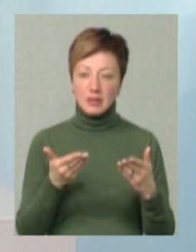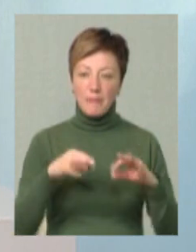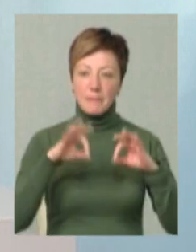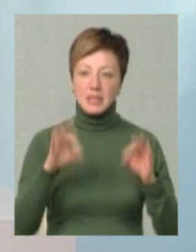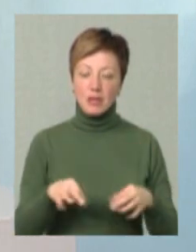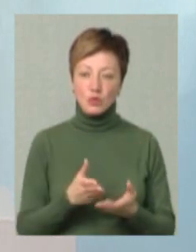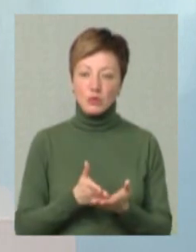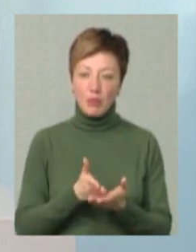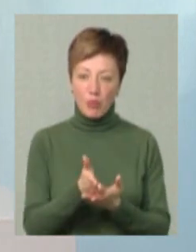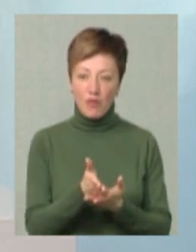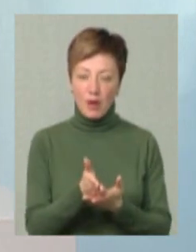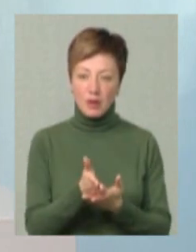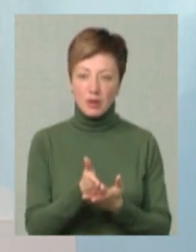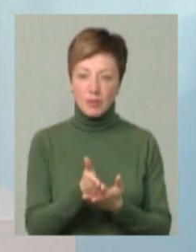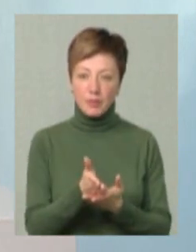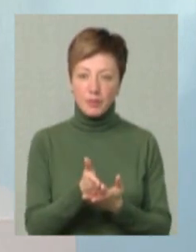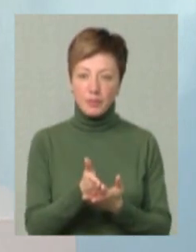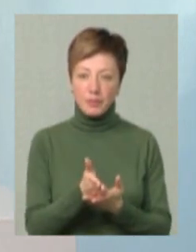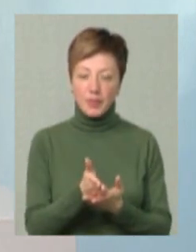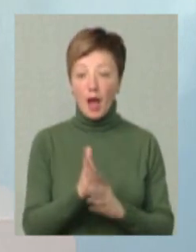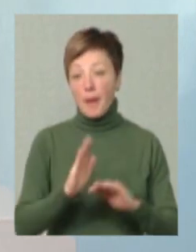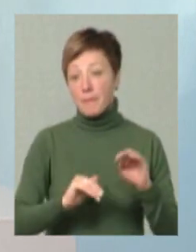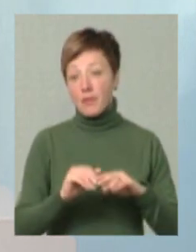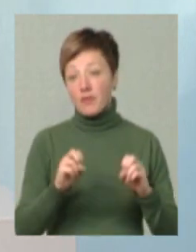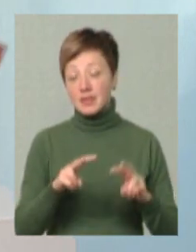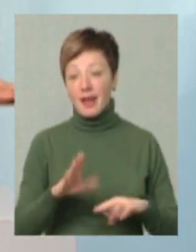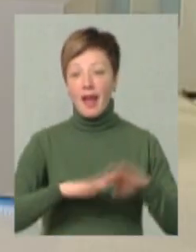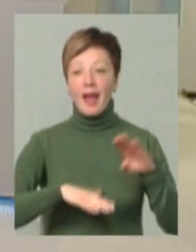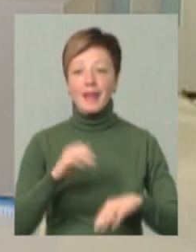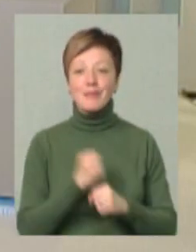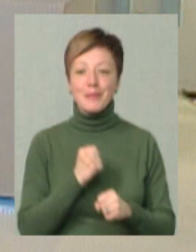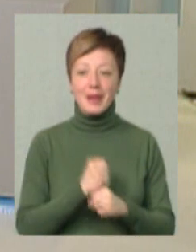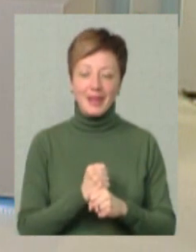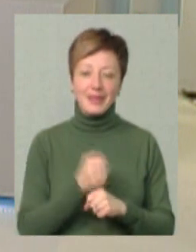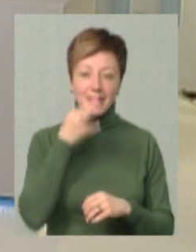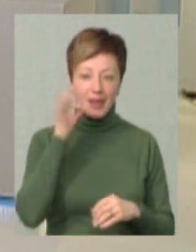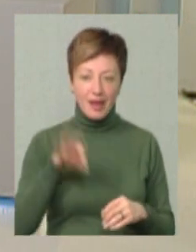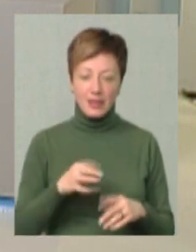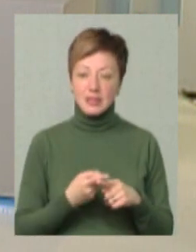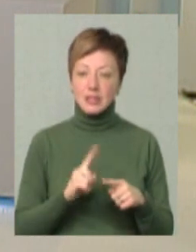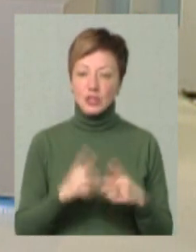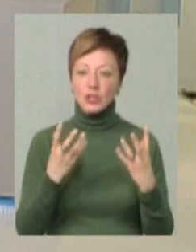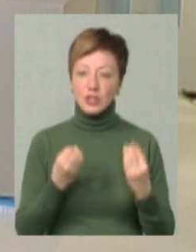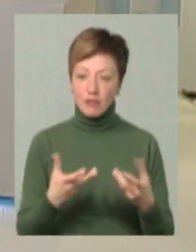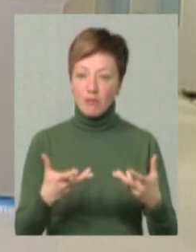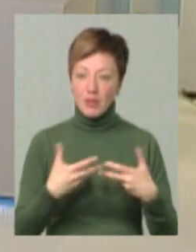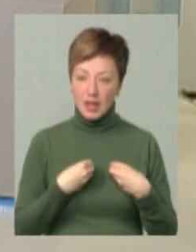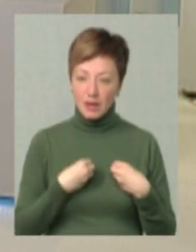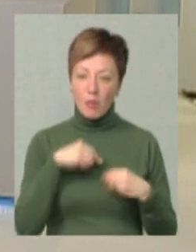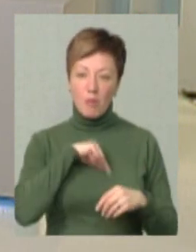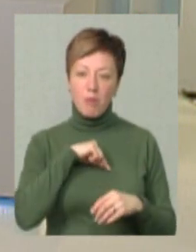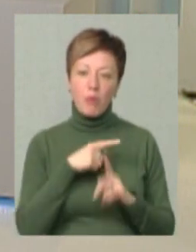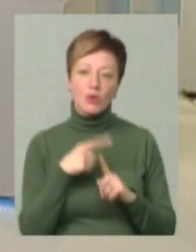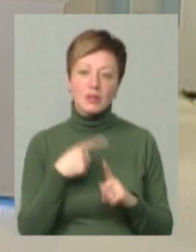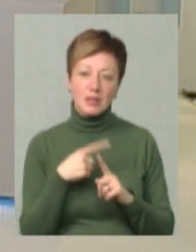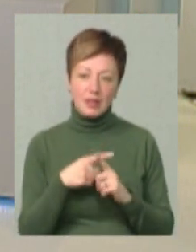мистецького спрямування, чи то професії, чи то навики, це ще і вплине, напевно, позитивно